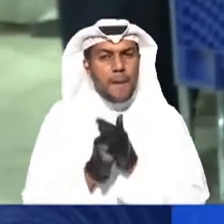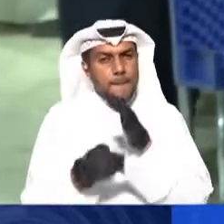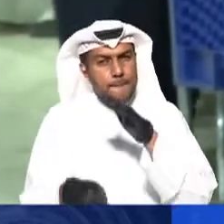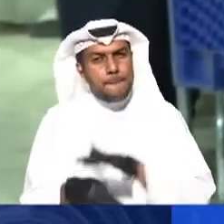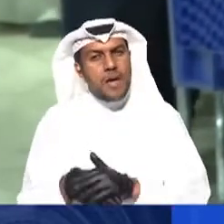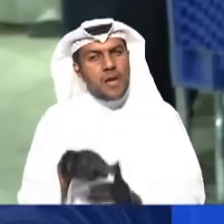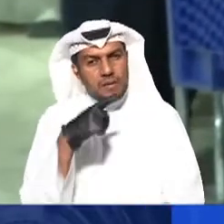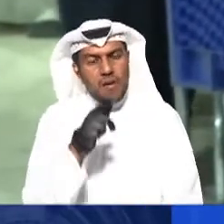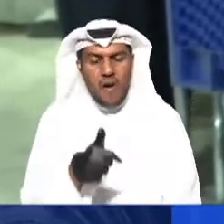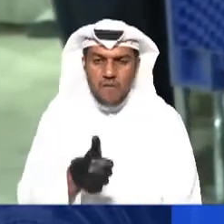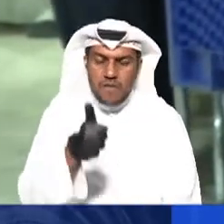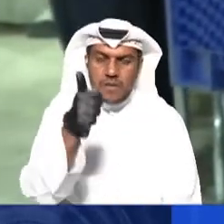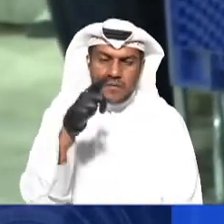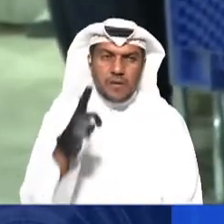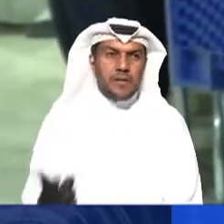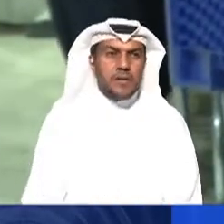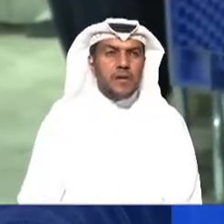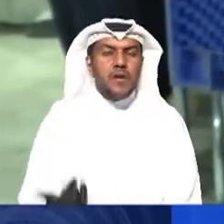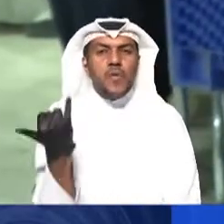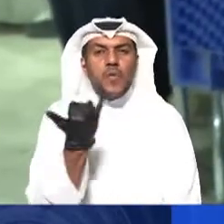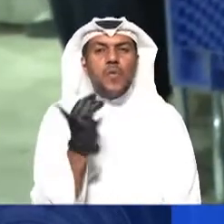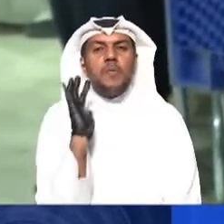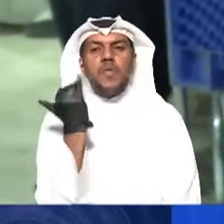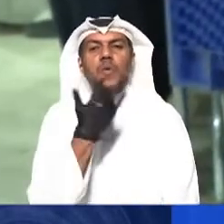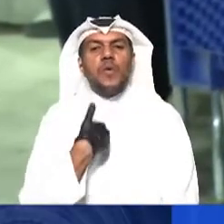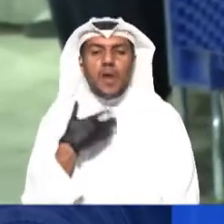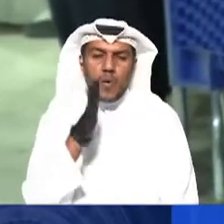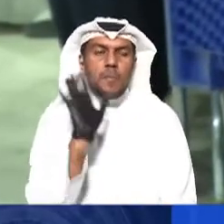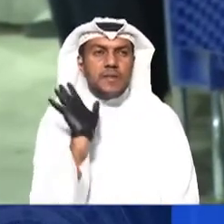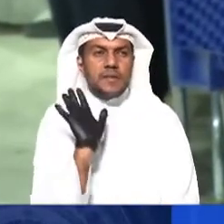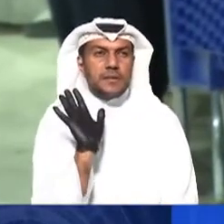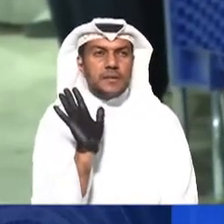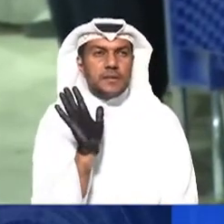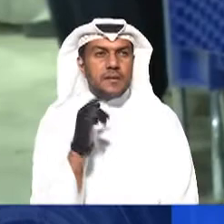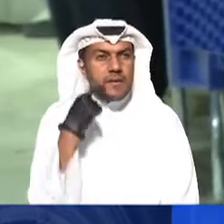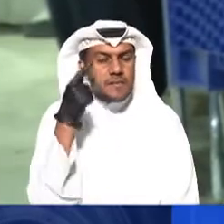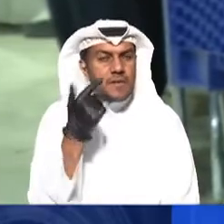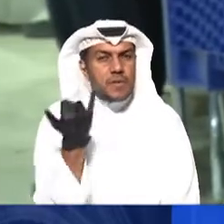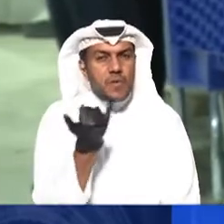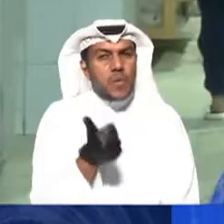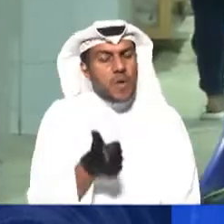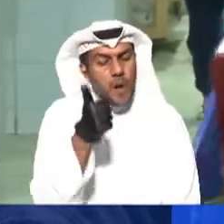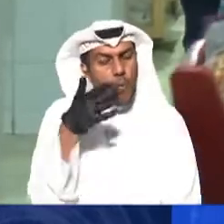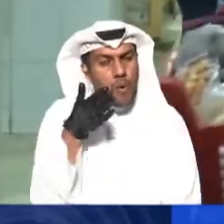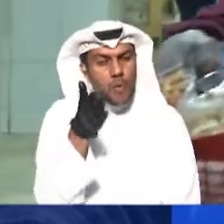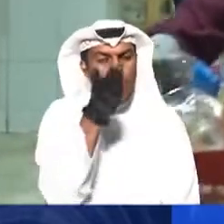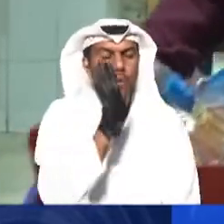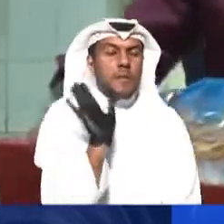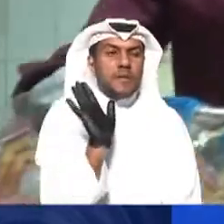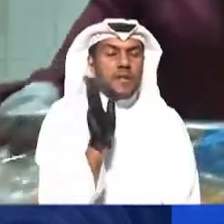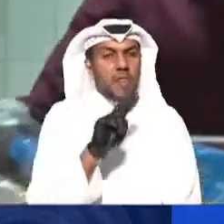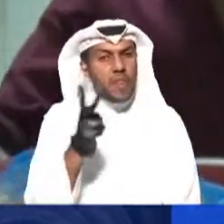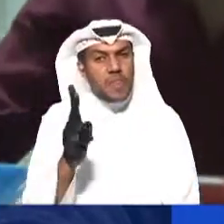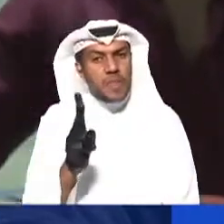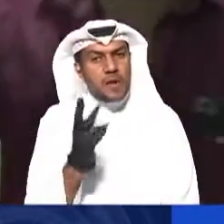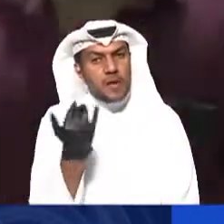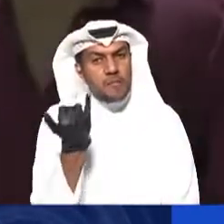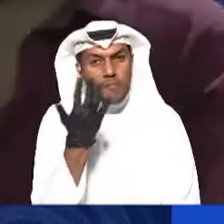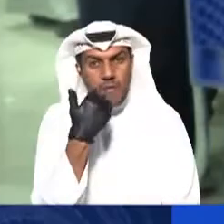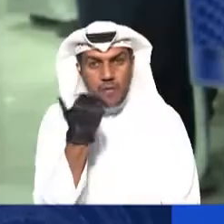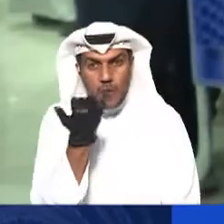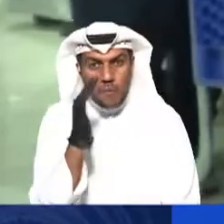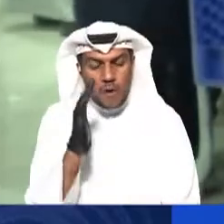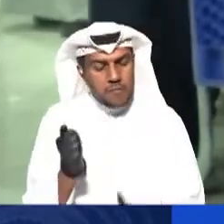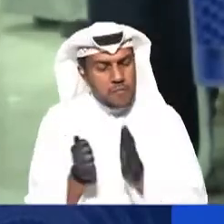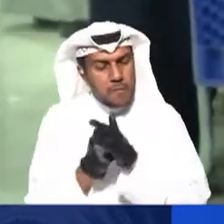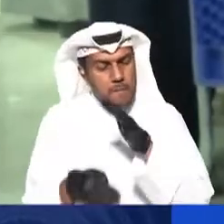طلبوا منه يعني، أنا ما أطلع إلا للضرورة يعني، حتى عيالي أوصيهم أنهم يقعدون بالبيت ما يروحون مكان.